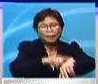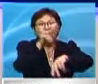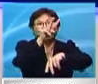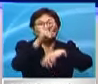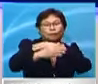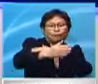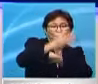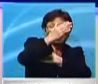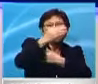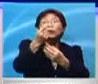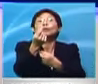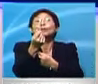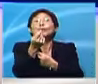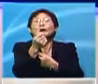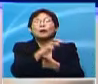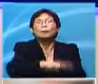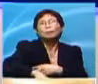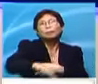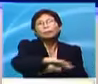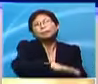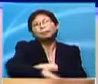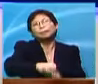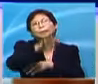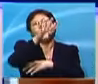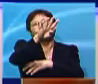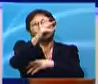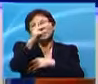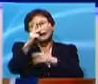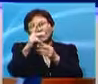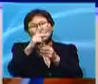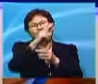di wakastan dengan nilai anggaran barangan